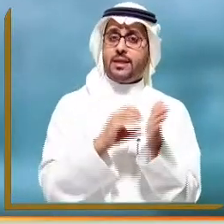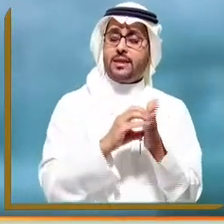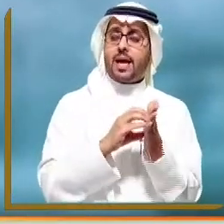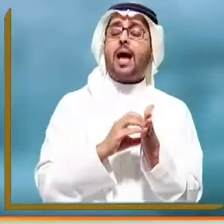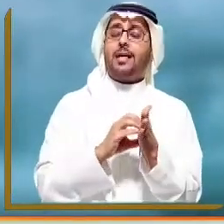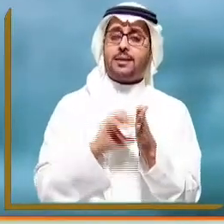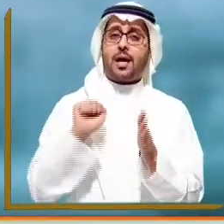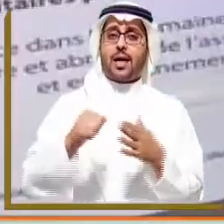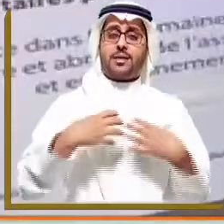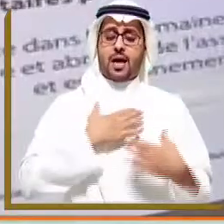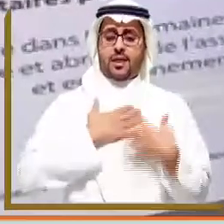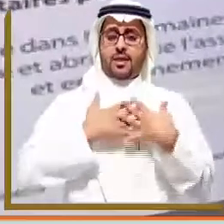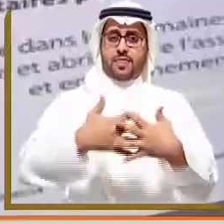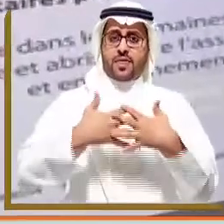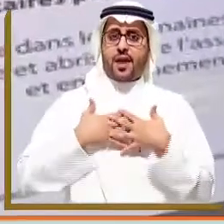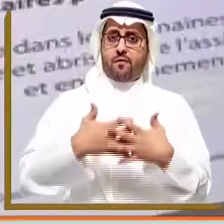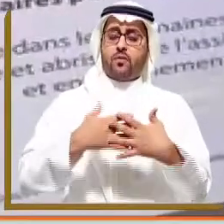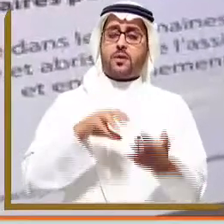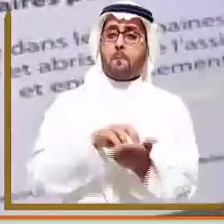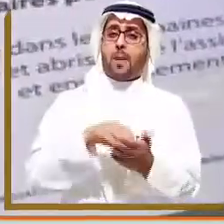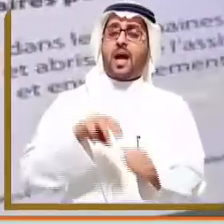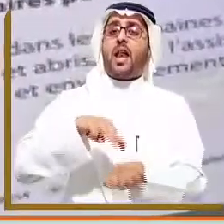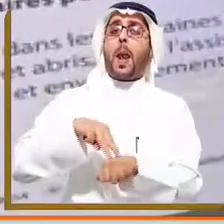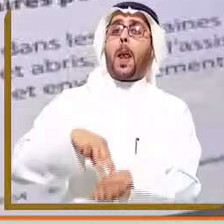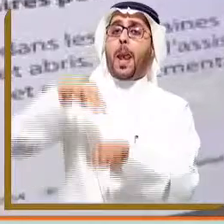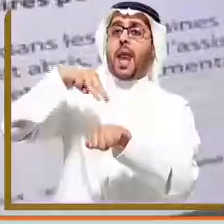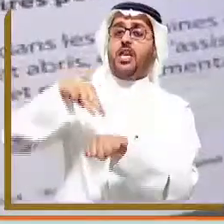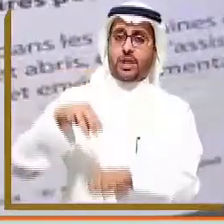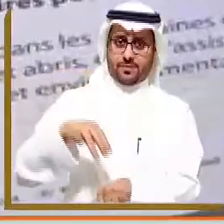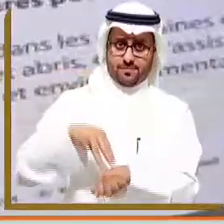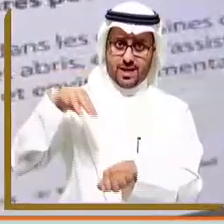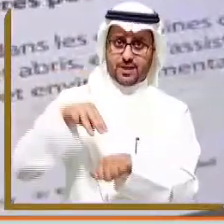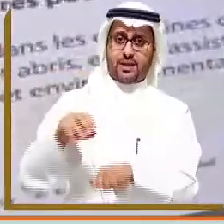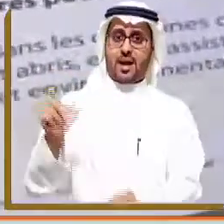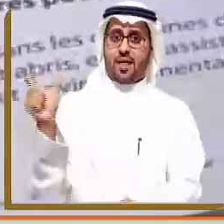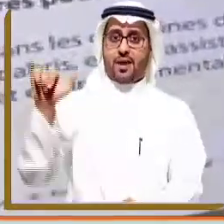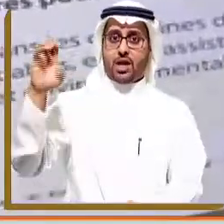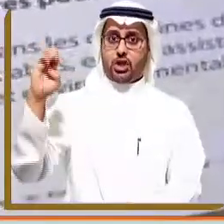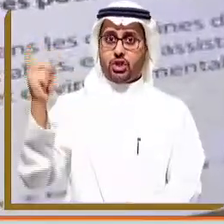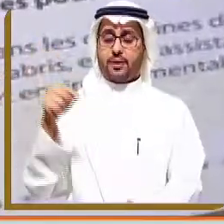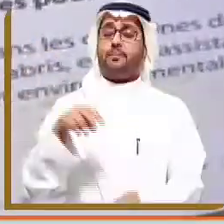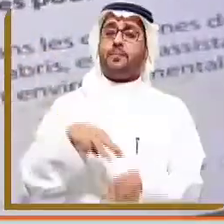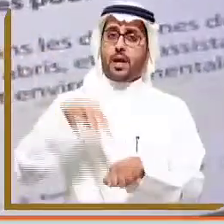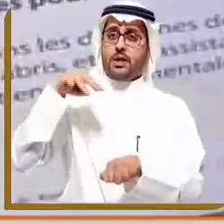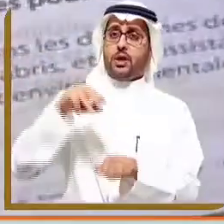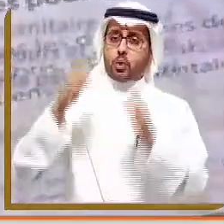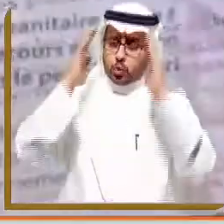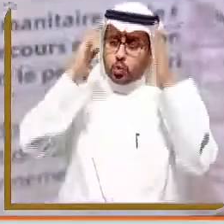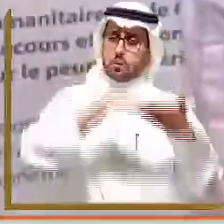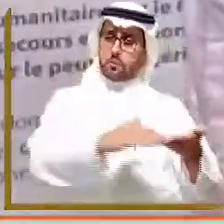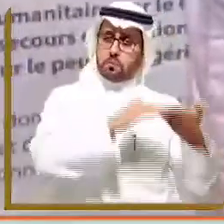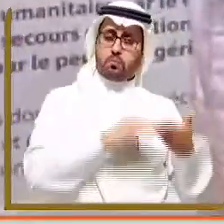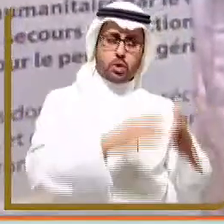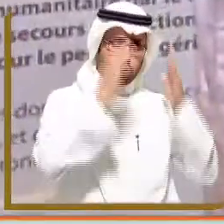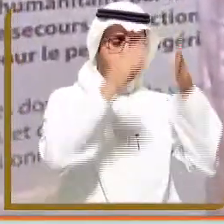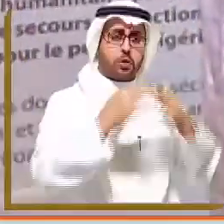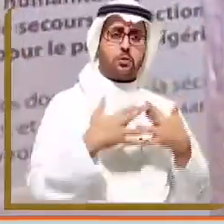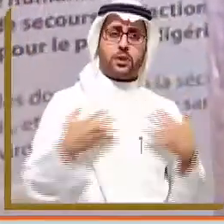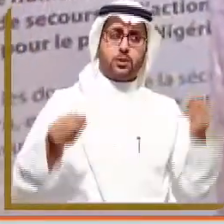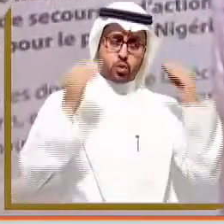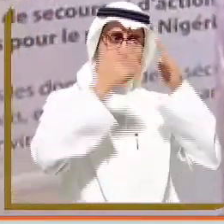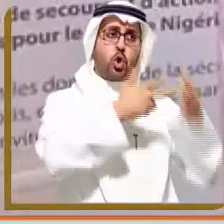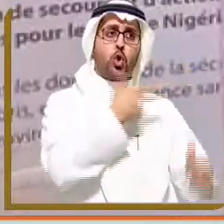النيجر لمكافحة فيروس كورونا المستجد. وقد عبر وزير الصحة في النيجر عن شكر حكومته لخادم الحرمين